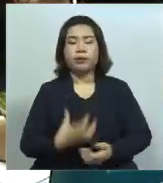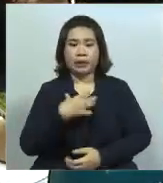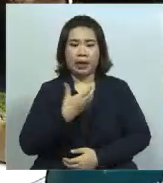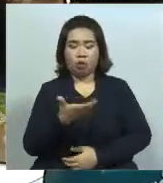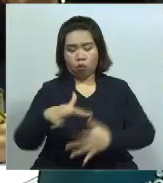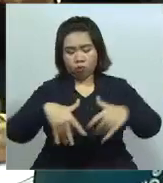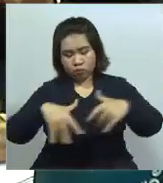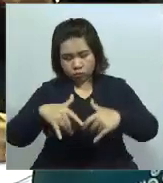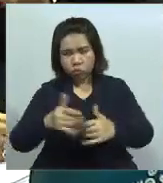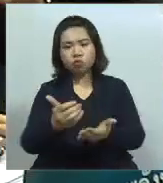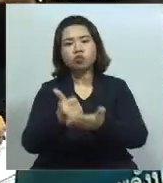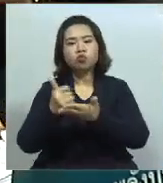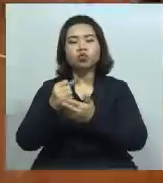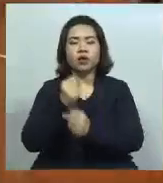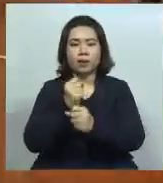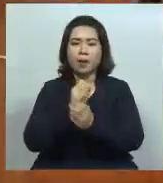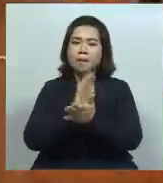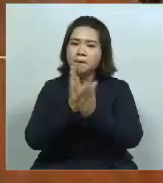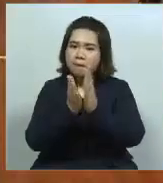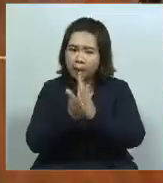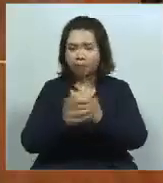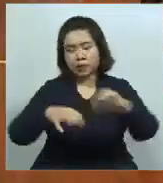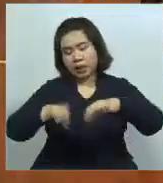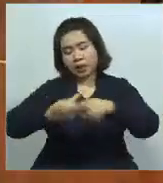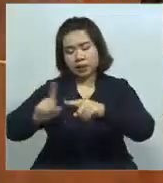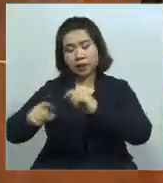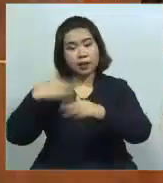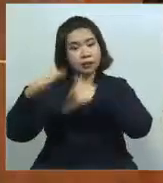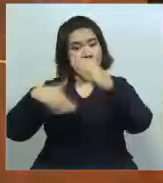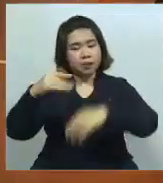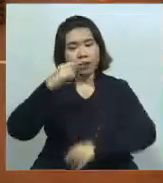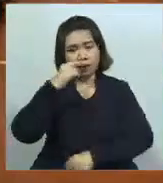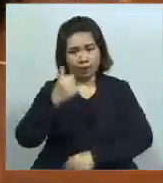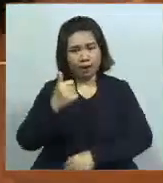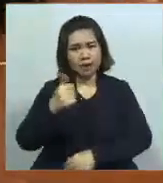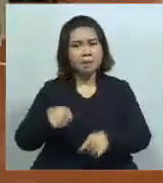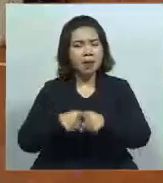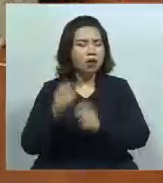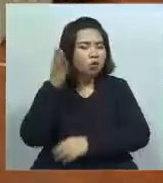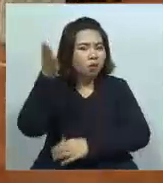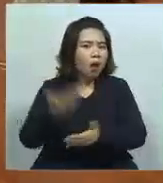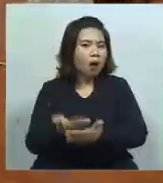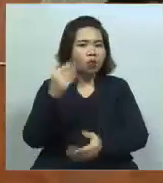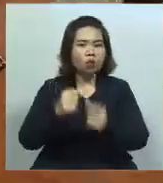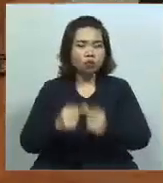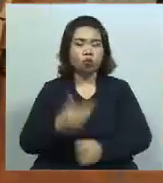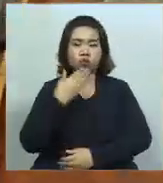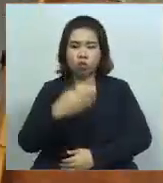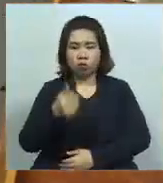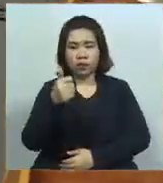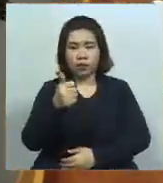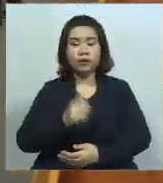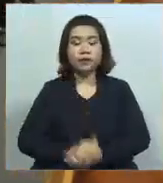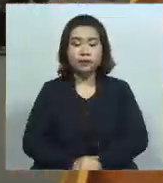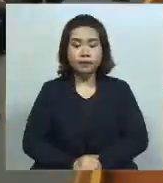ปฏิรูปการเมืองและการบริหารราชการแผ่นดินเพื่อให้ประเทศก้าวหน้าไปสู่ความมั่นคงมั่งคั่งและยั่งยืนอย่างแท้จริ